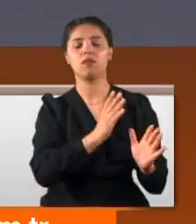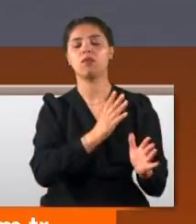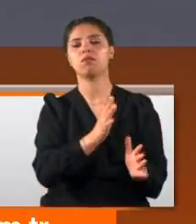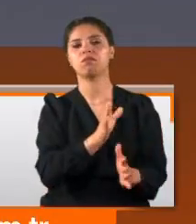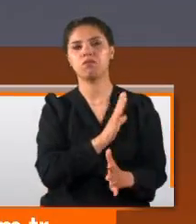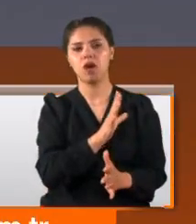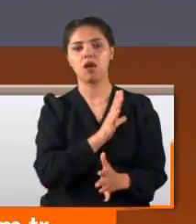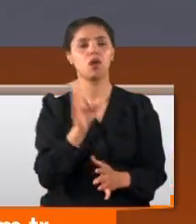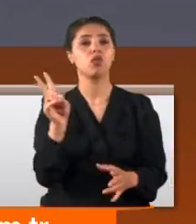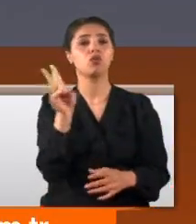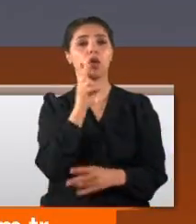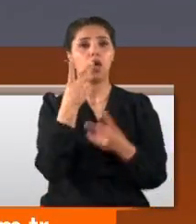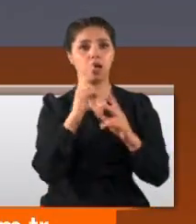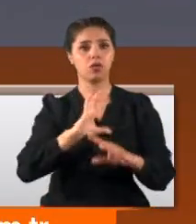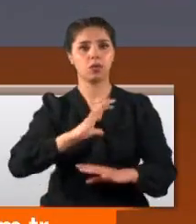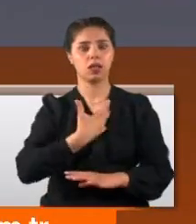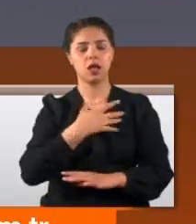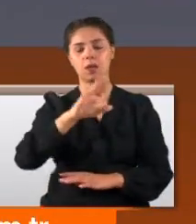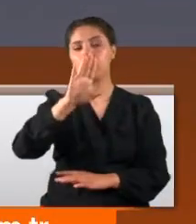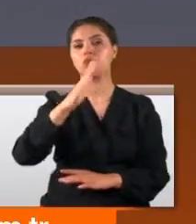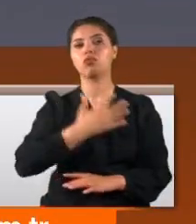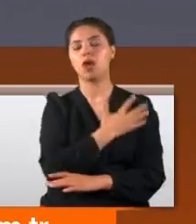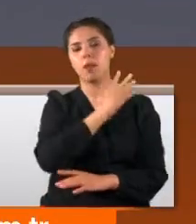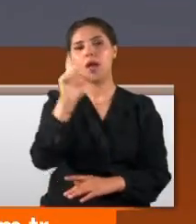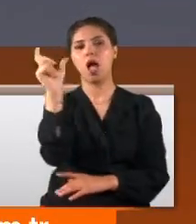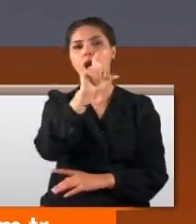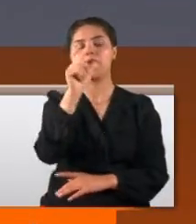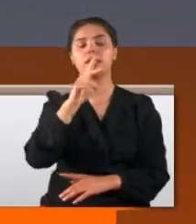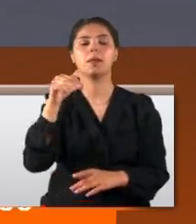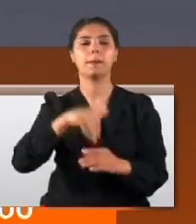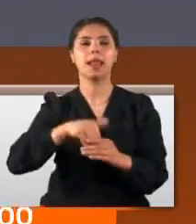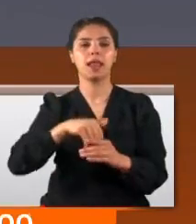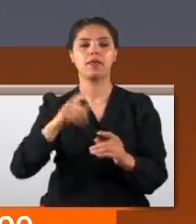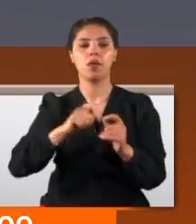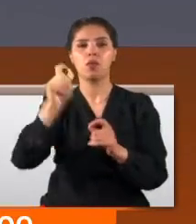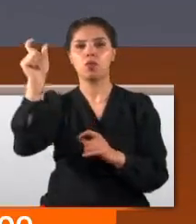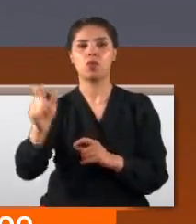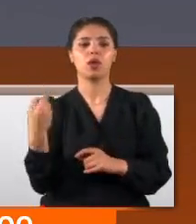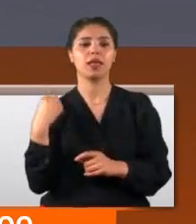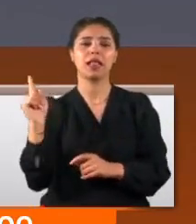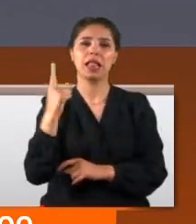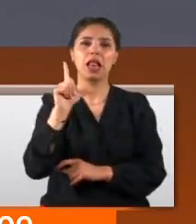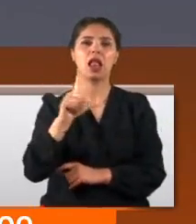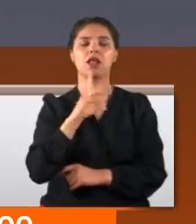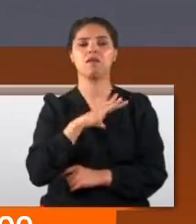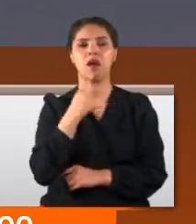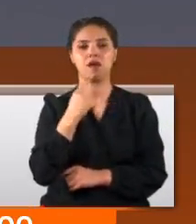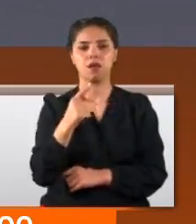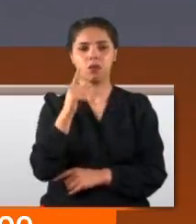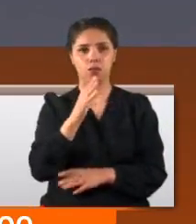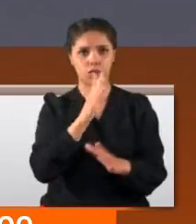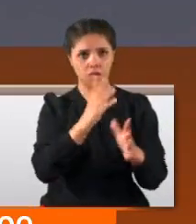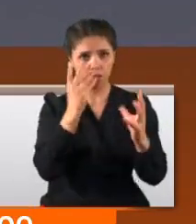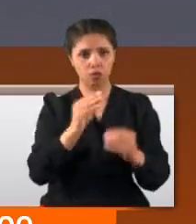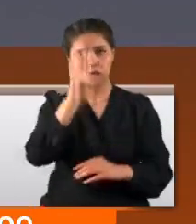açıklamanın sahibi CHP Aydın Milletvekili Bülent Tezcan. Tezcan yeni liderlik ihtiyacı var dedi. Böyle giderse